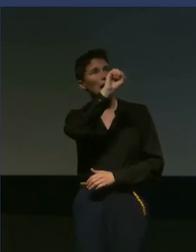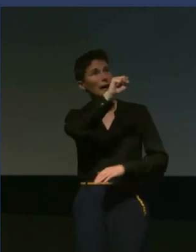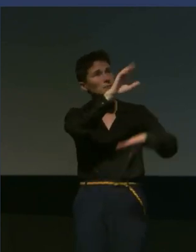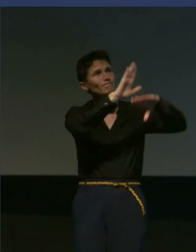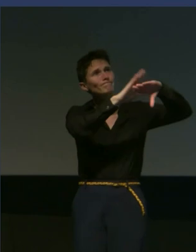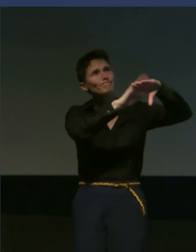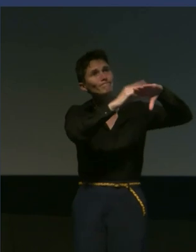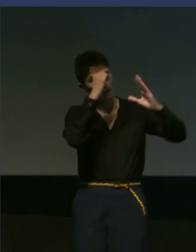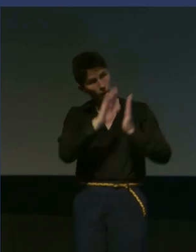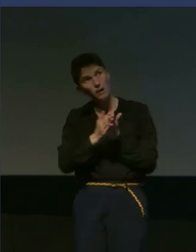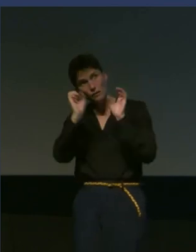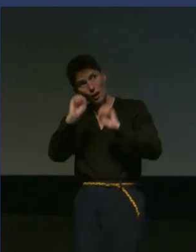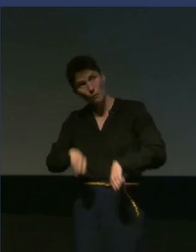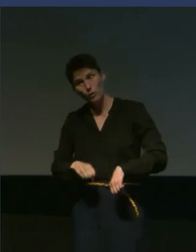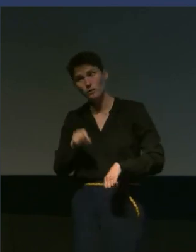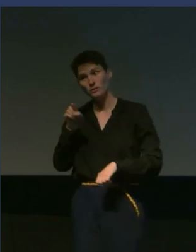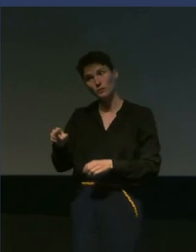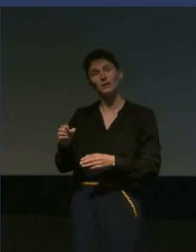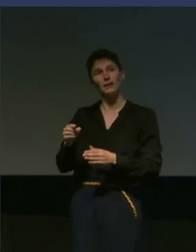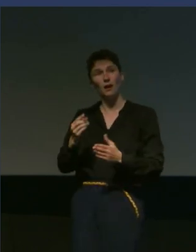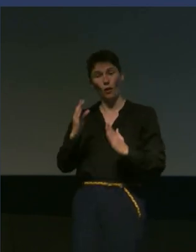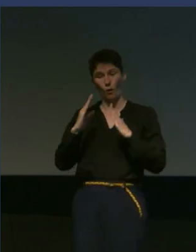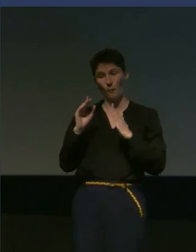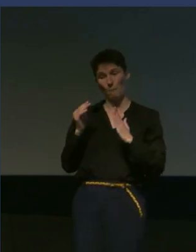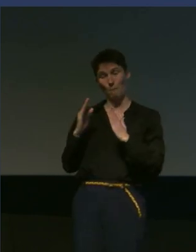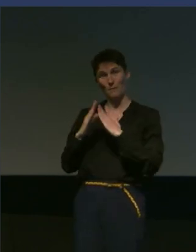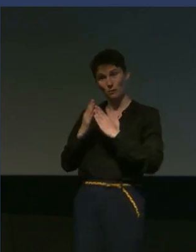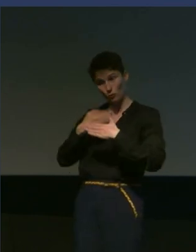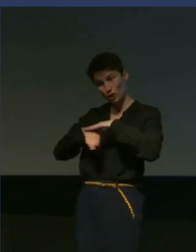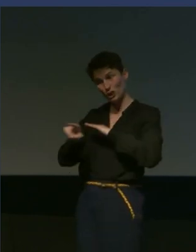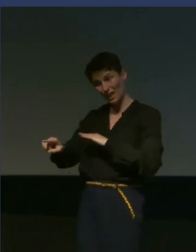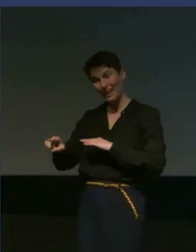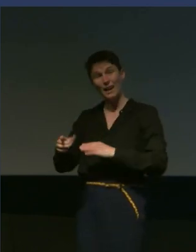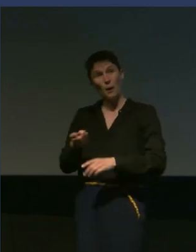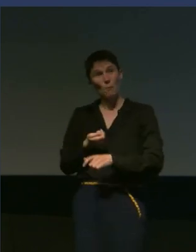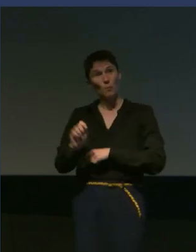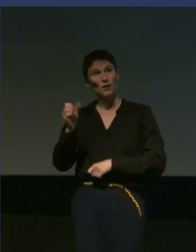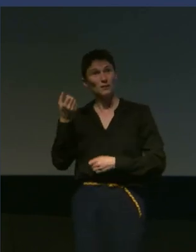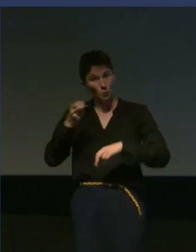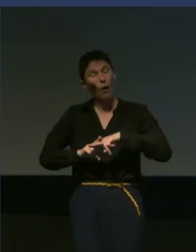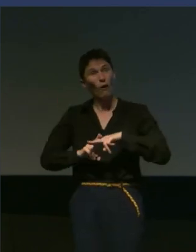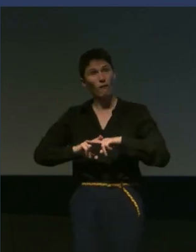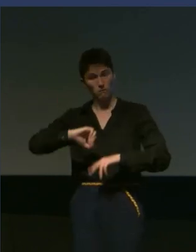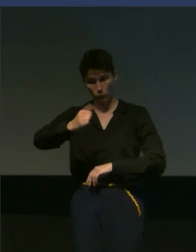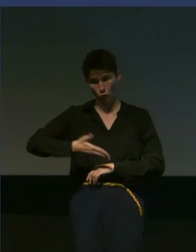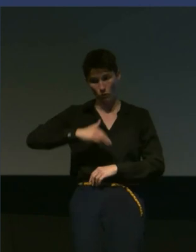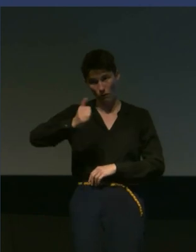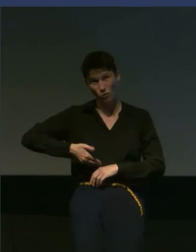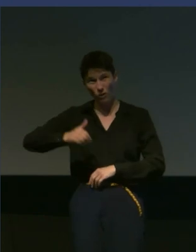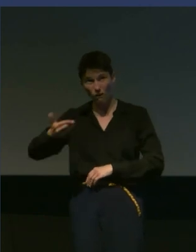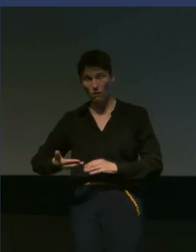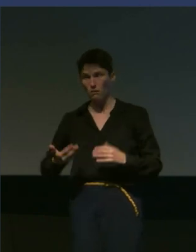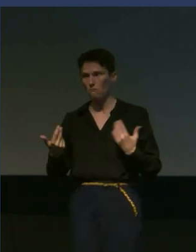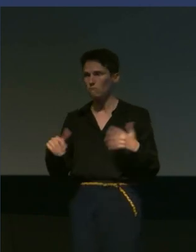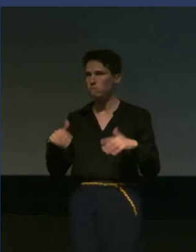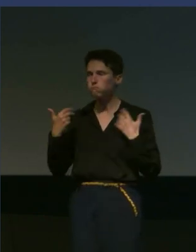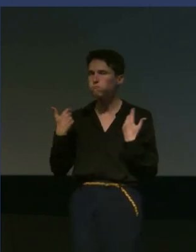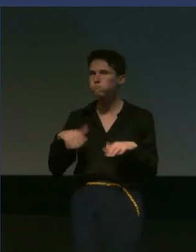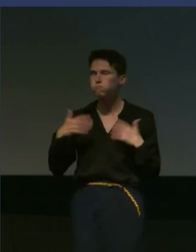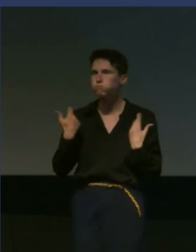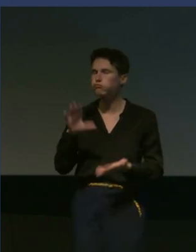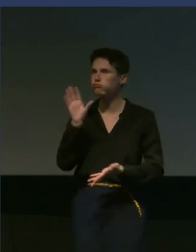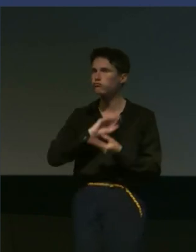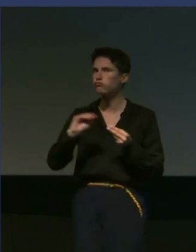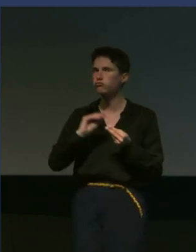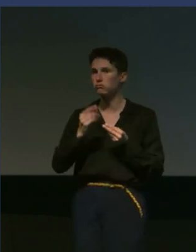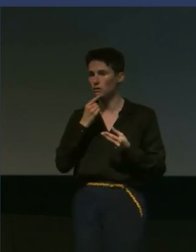qui disait qu'il recevait des menaces de mort chez lui. Donc, ça va super loin. C'est-à-dire que là, on est vraiment dans de la dissuasion